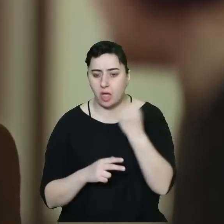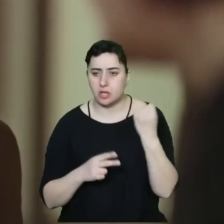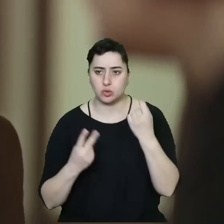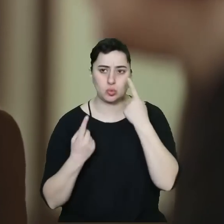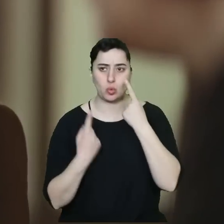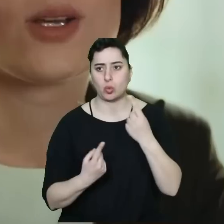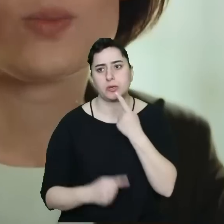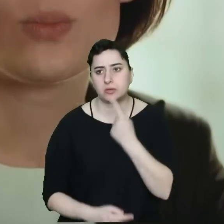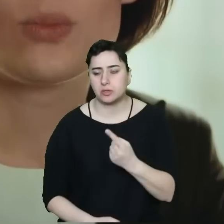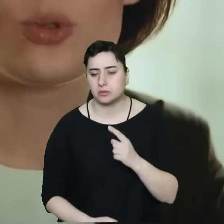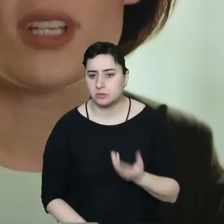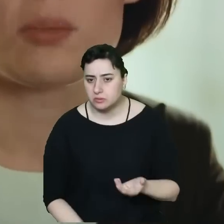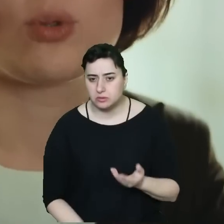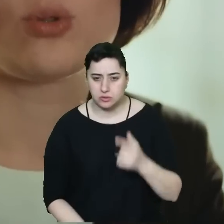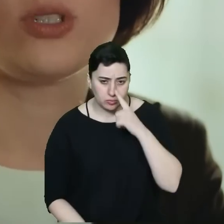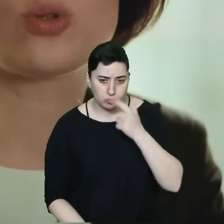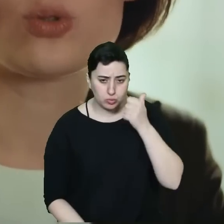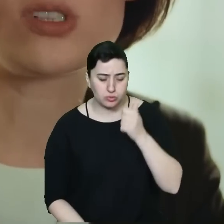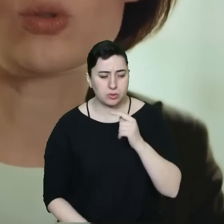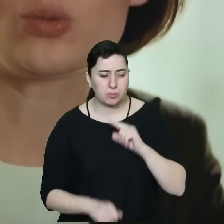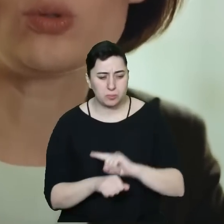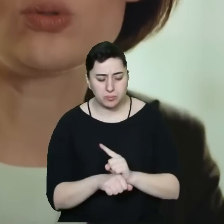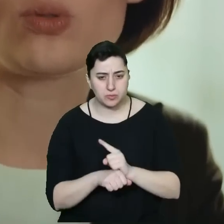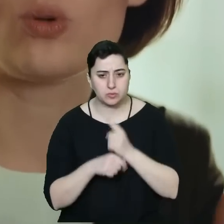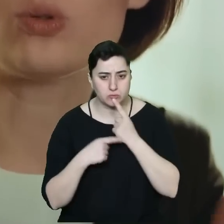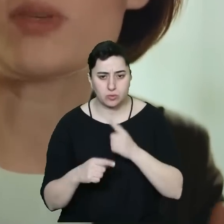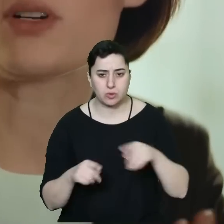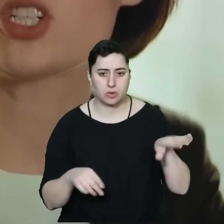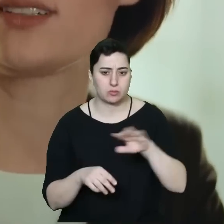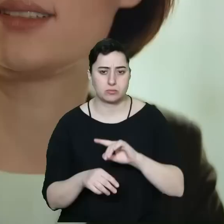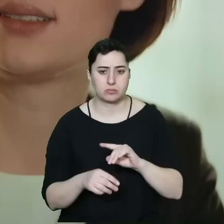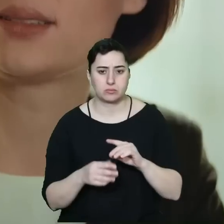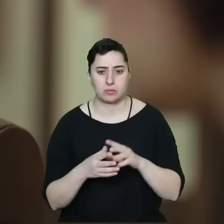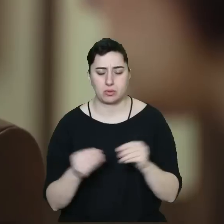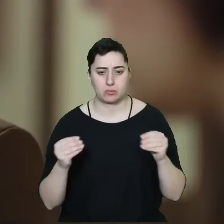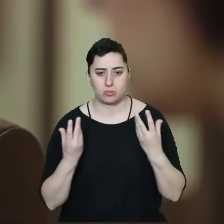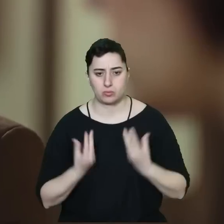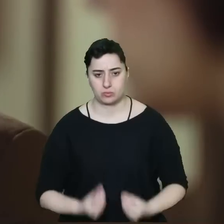Cevat. Müdür tek bir sözüyle çocukların umudunu öldürmeyi başardı.